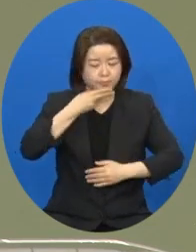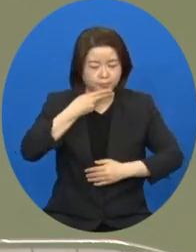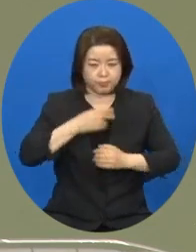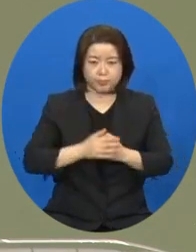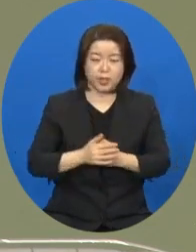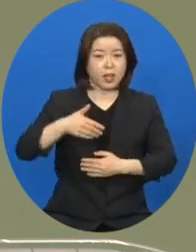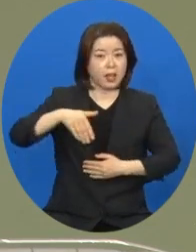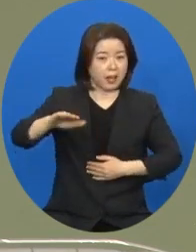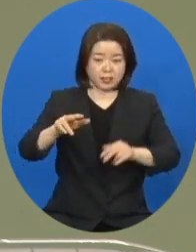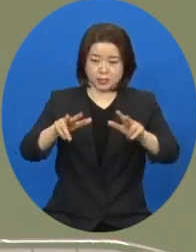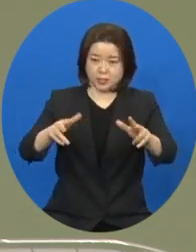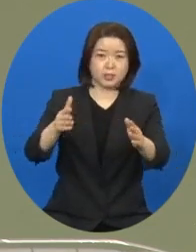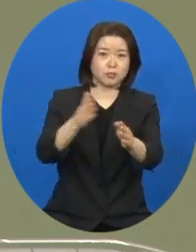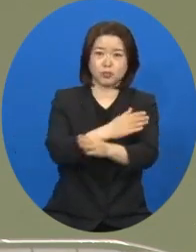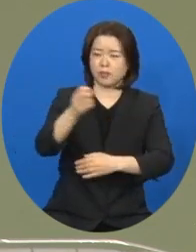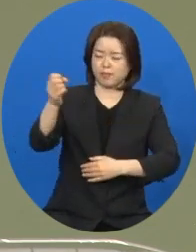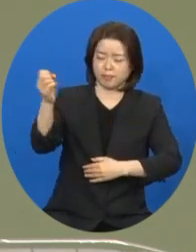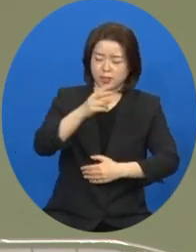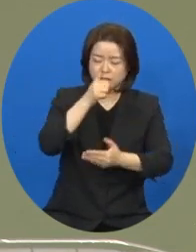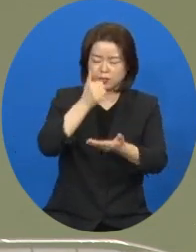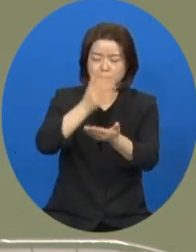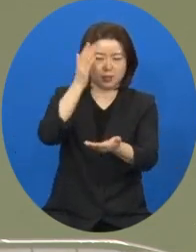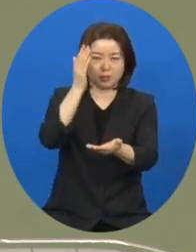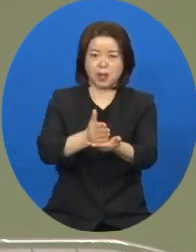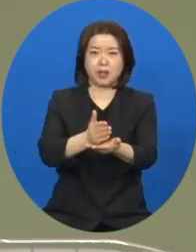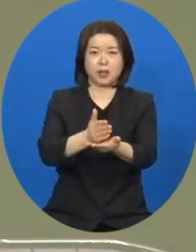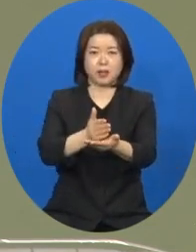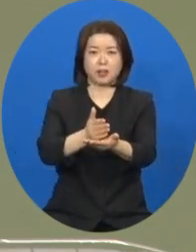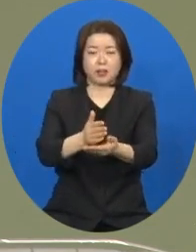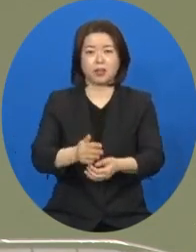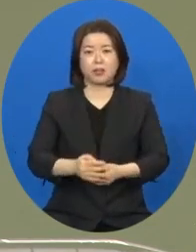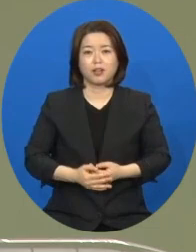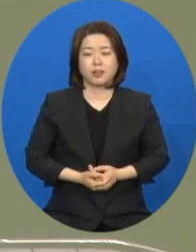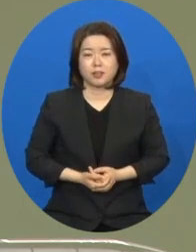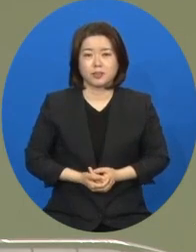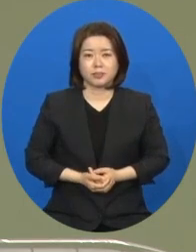가서 이제부터 다시는 죄를 짓지 말아라.